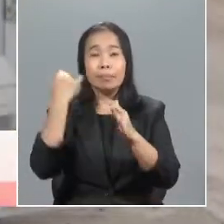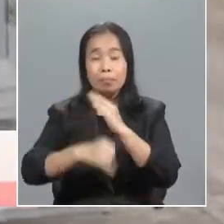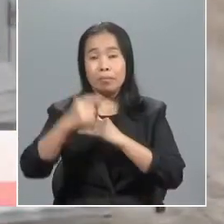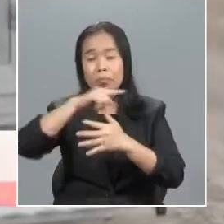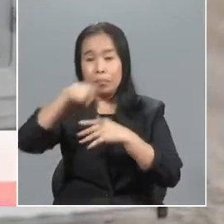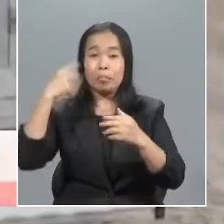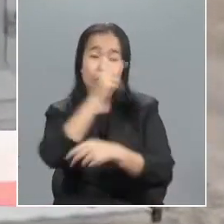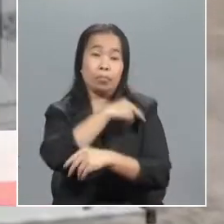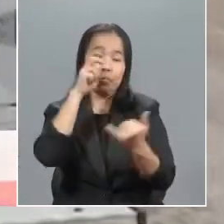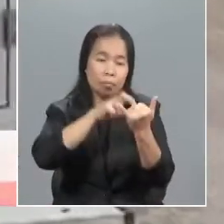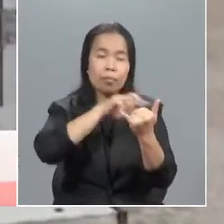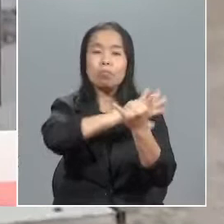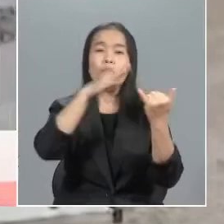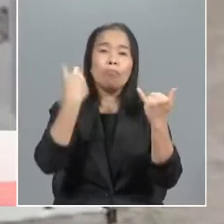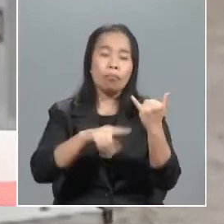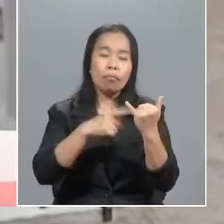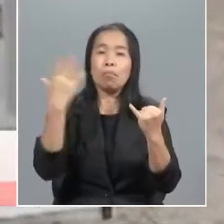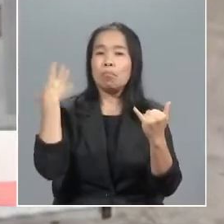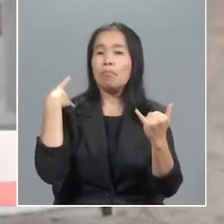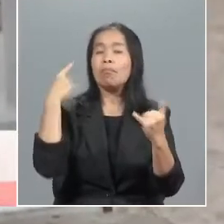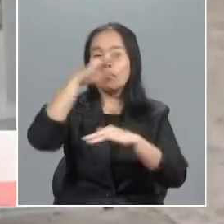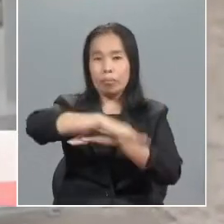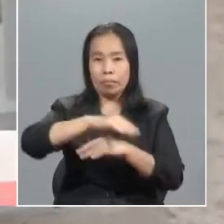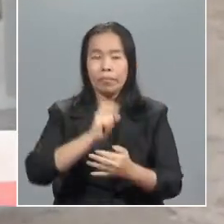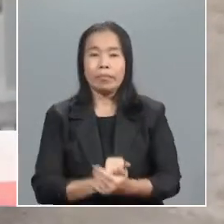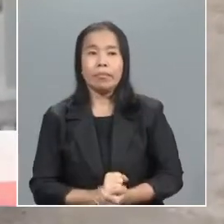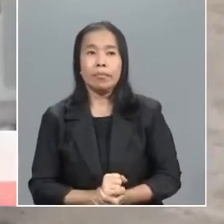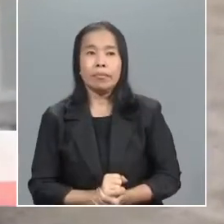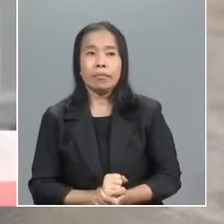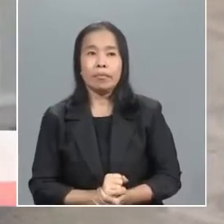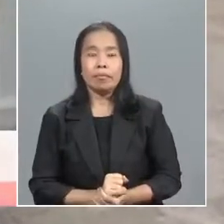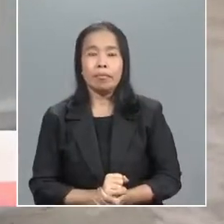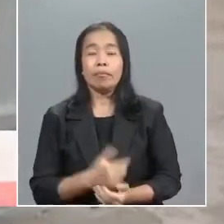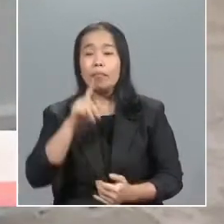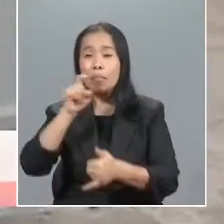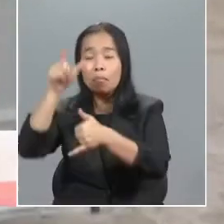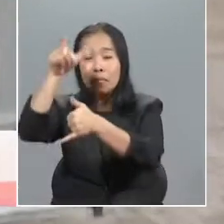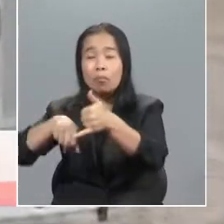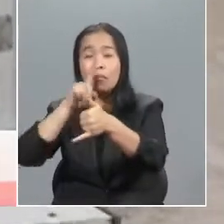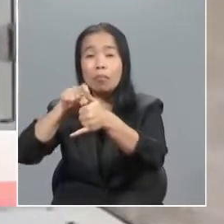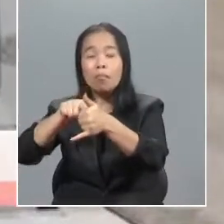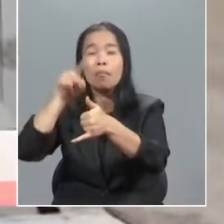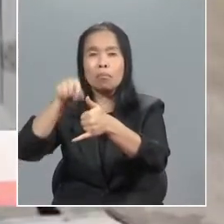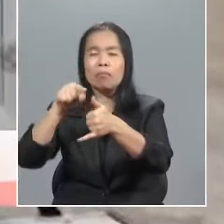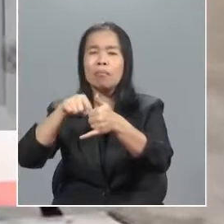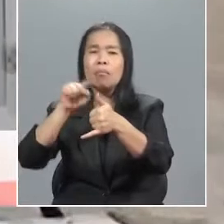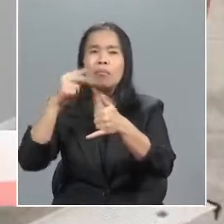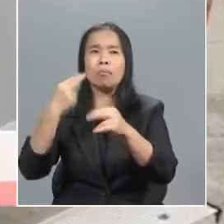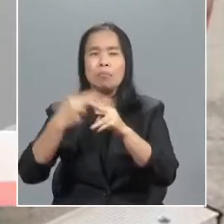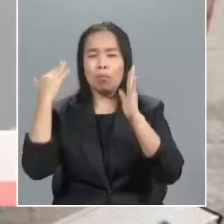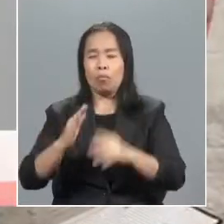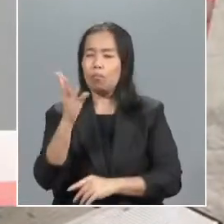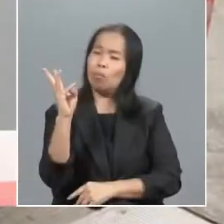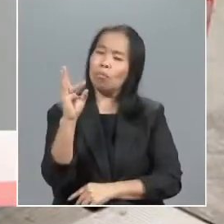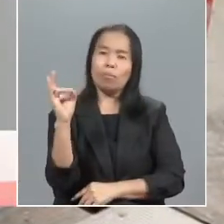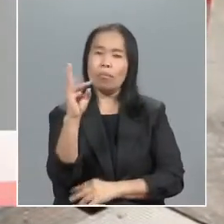การเสียชีวิตของน้องปลื้มเมื่อช่วงเย็นที่ผ่านมาจากการสอบสวนพบว่าคนก่อเหตุทำร้ายน้องปลื้มเนี่ยมีประมาณ 6-7 ค